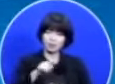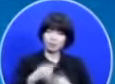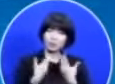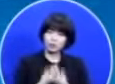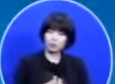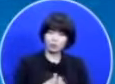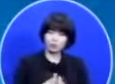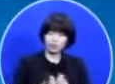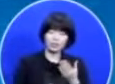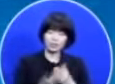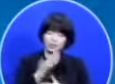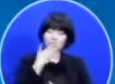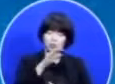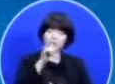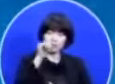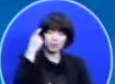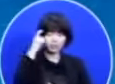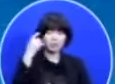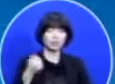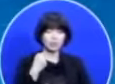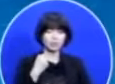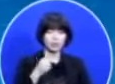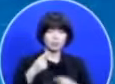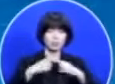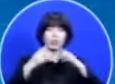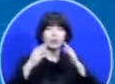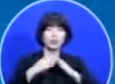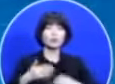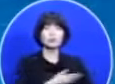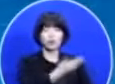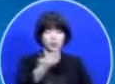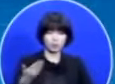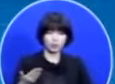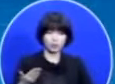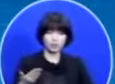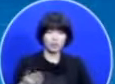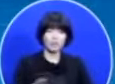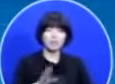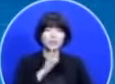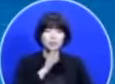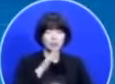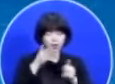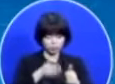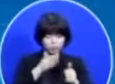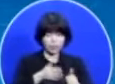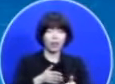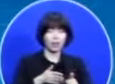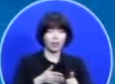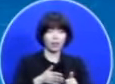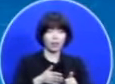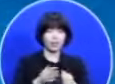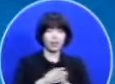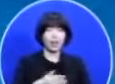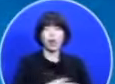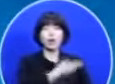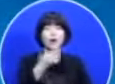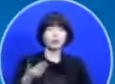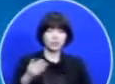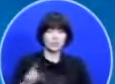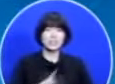있겠구나 하는 생각이 듭니다 겨우 여러분들에게 정말 신신 부탁을 드립니다 여러분의